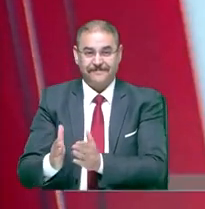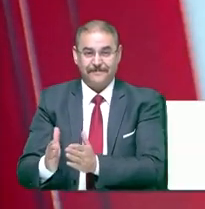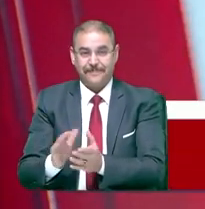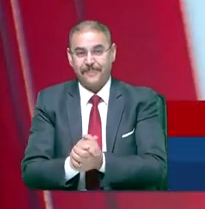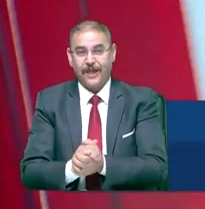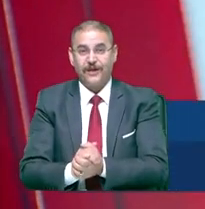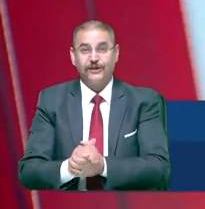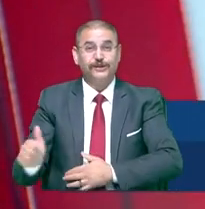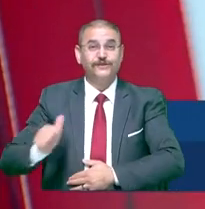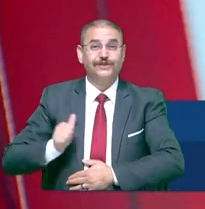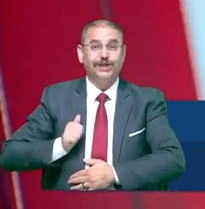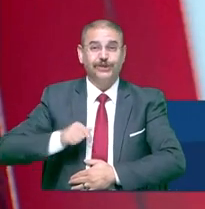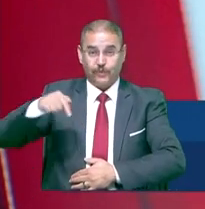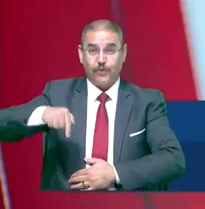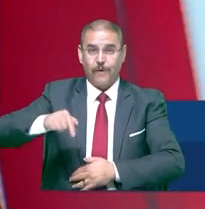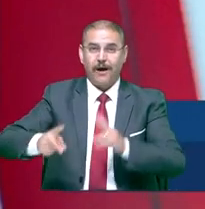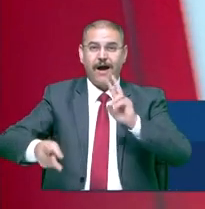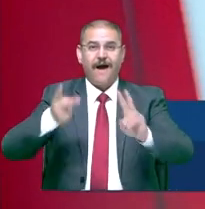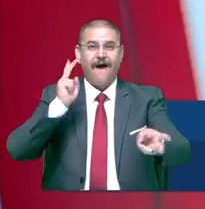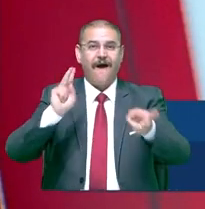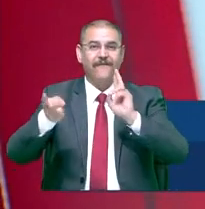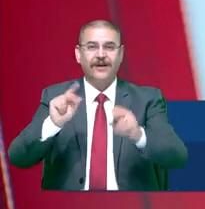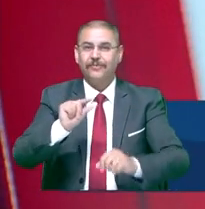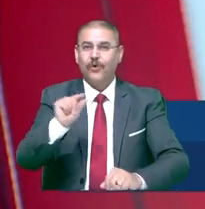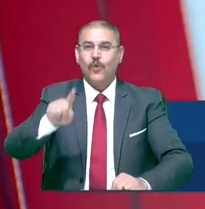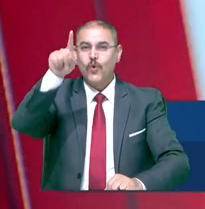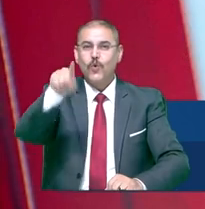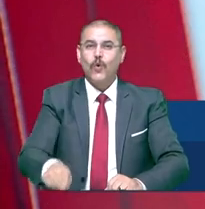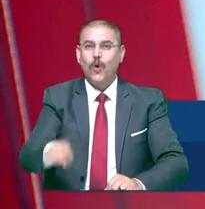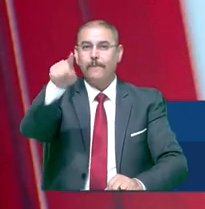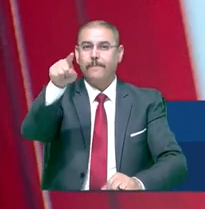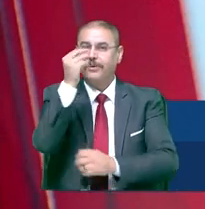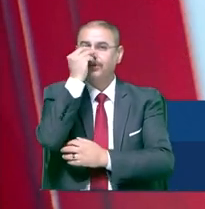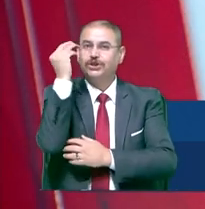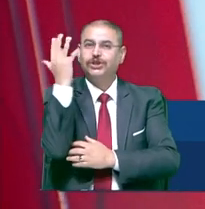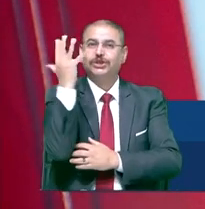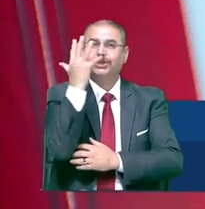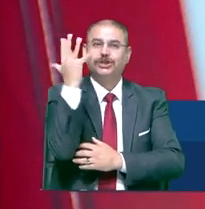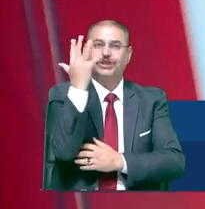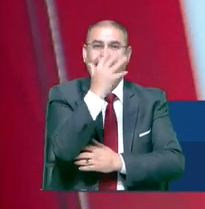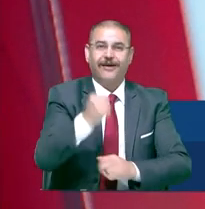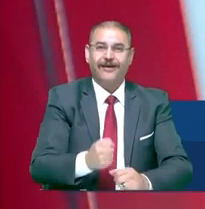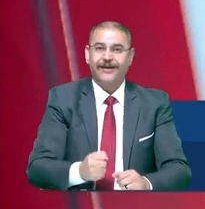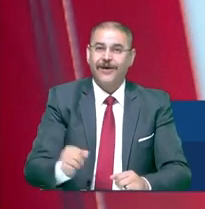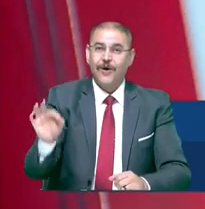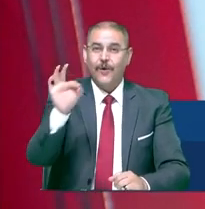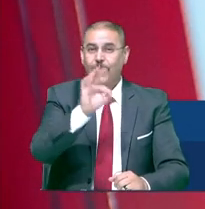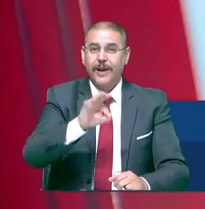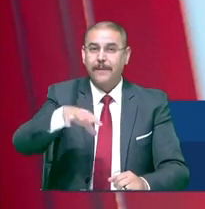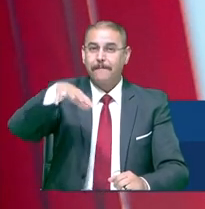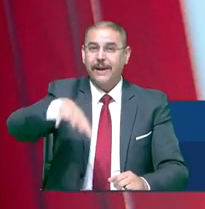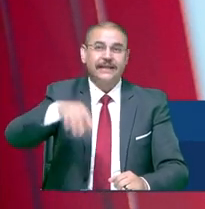احتفلت القياده العامه للقوات المسلحه الاردنيه الجيش العربي بيوم الشجره في مدينه الشيخ خليفه بن زايد ال نهيان